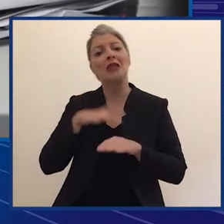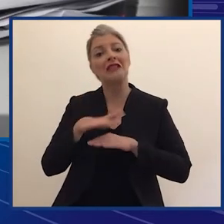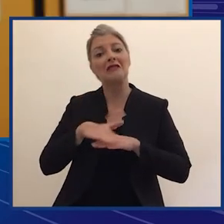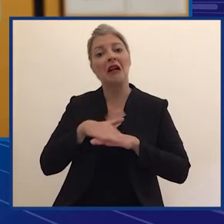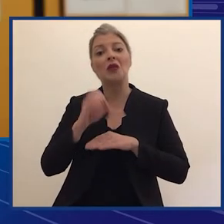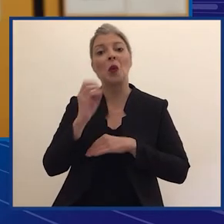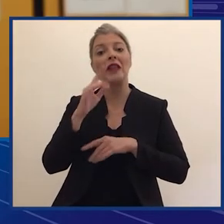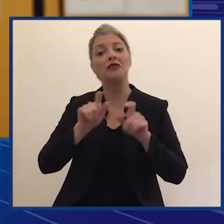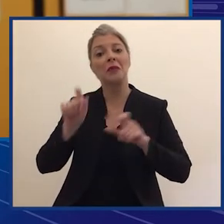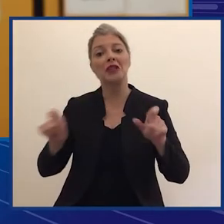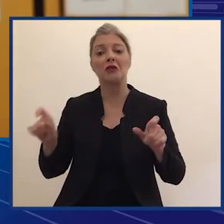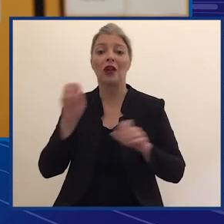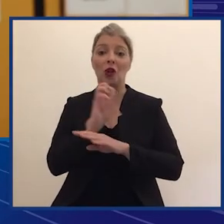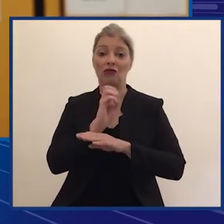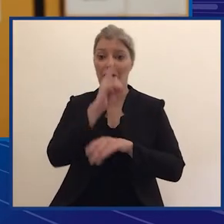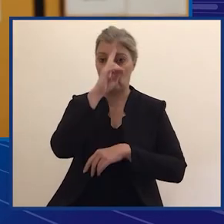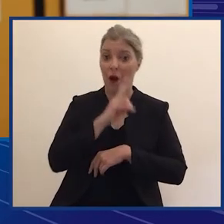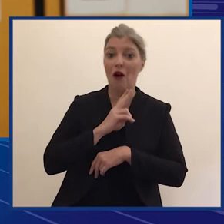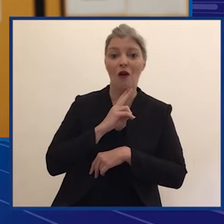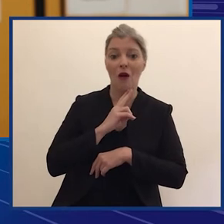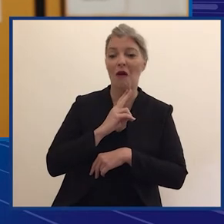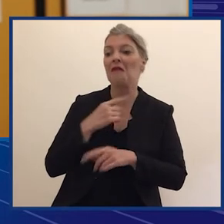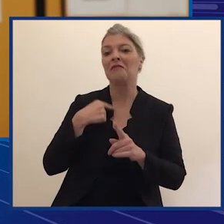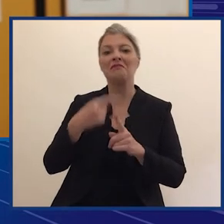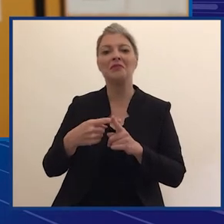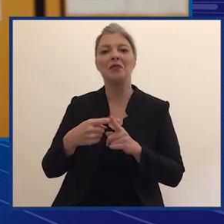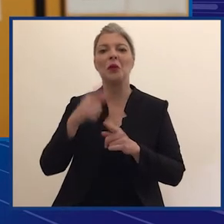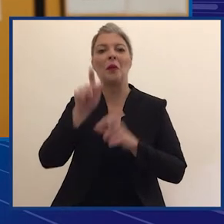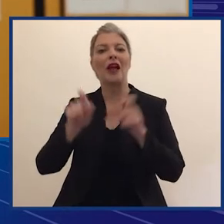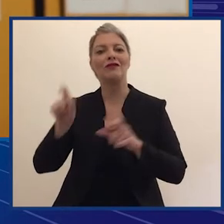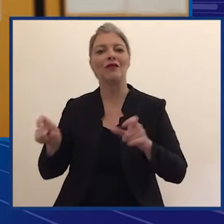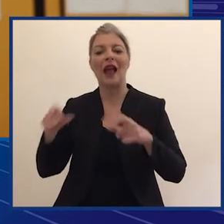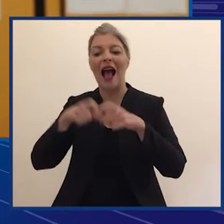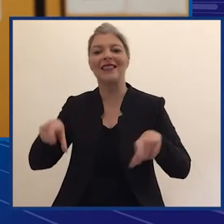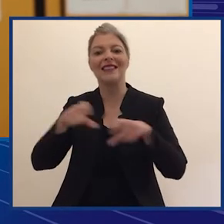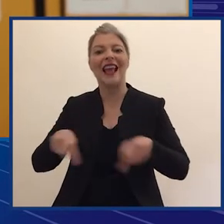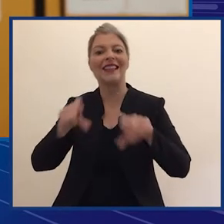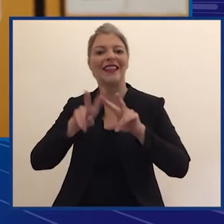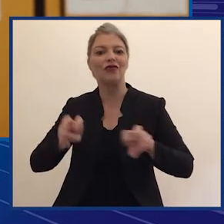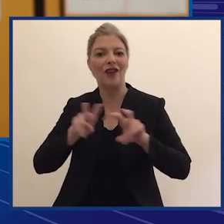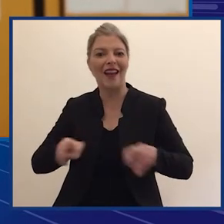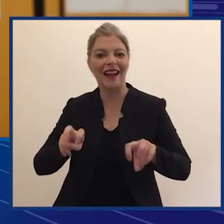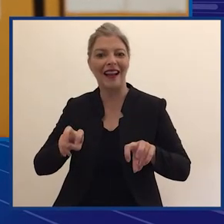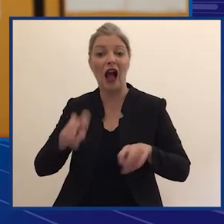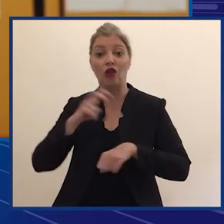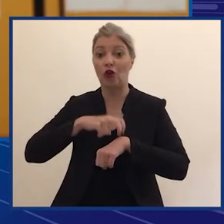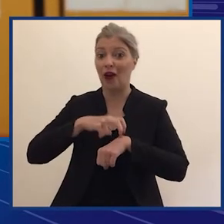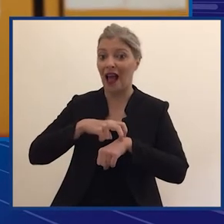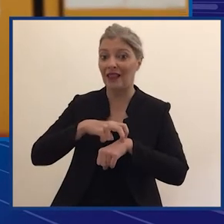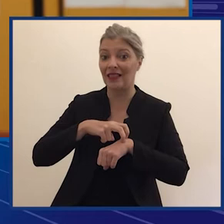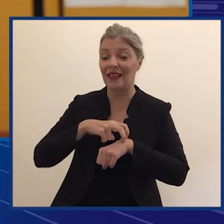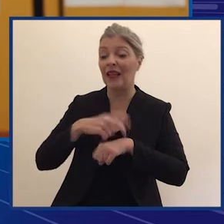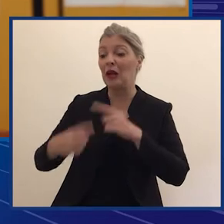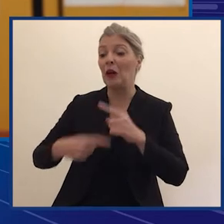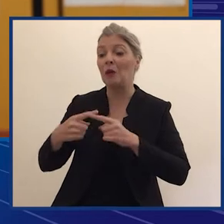tra docenti di ruolo di varie fasce, assegnisti di ricerca, dottorandi, borsisti e